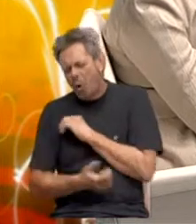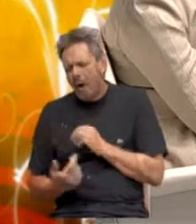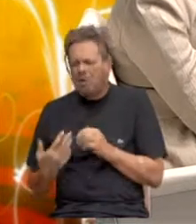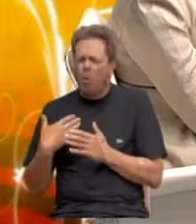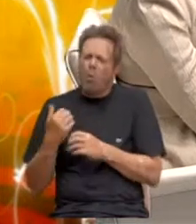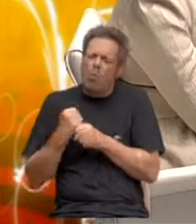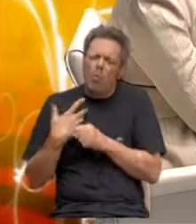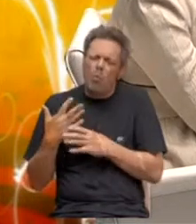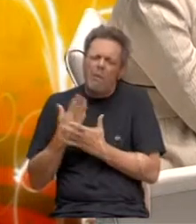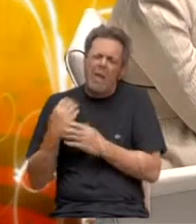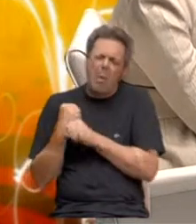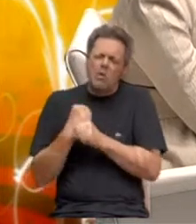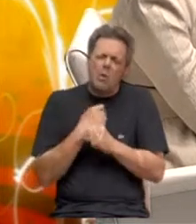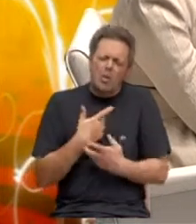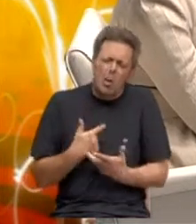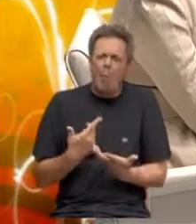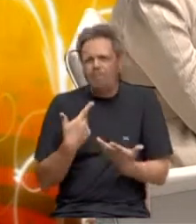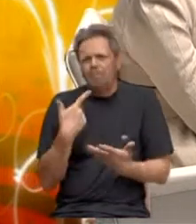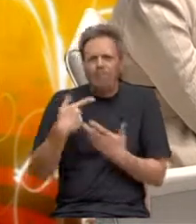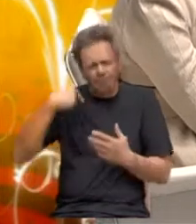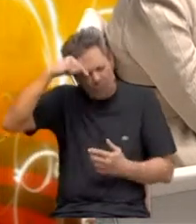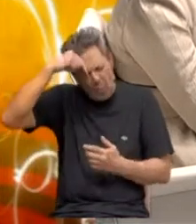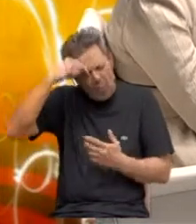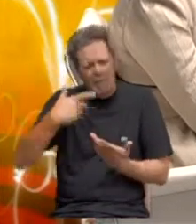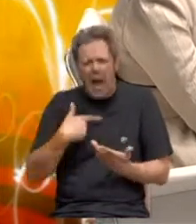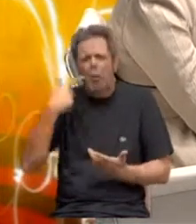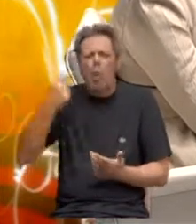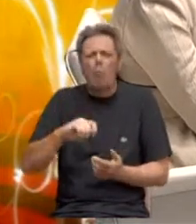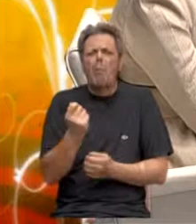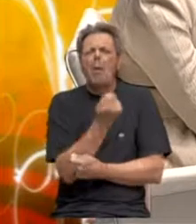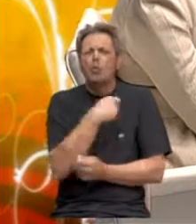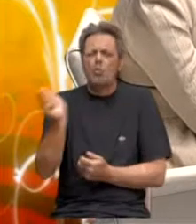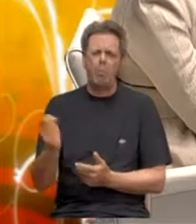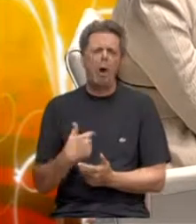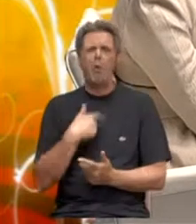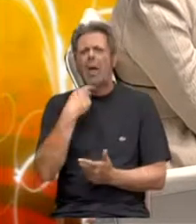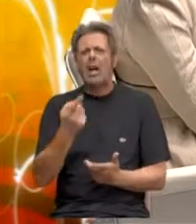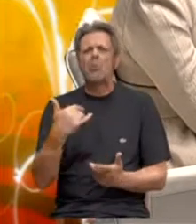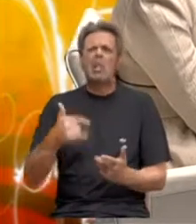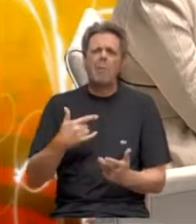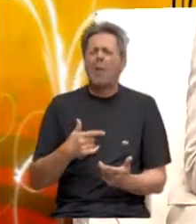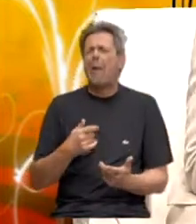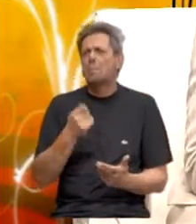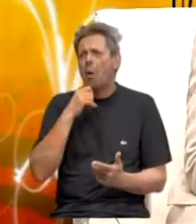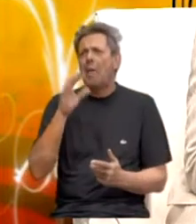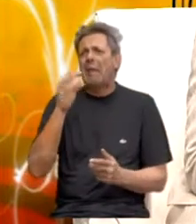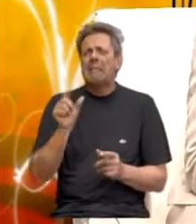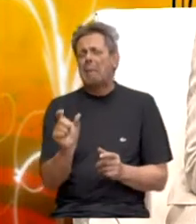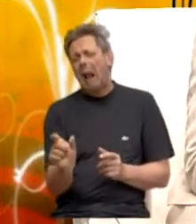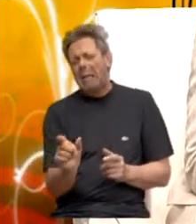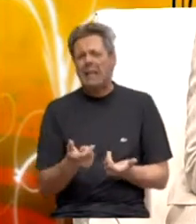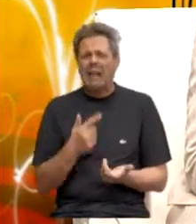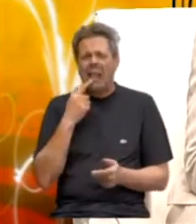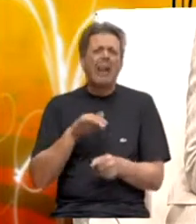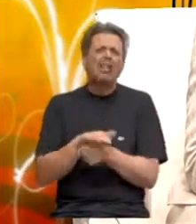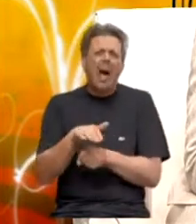tu frustraciju ako ne kupujemo skupo i sve, i ako kažemo nekome da smo danas pojeli 10 mali sardelica ili da smo pojeli